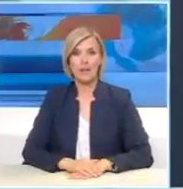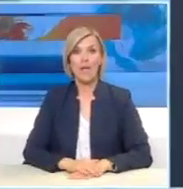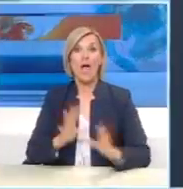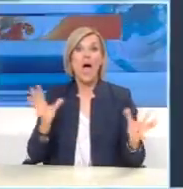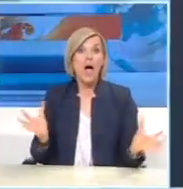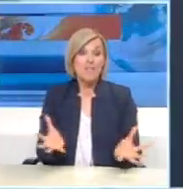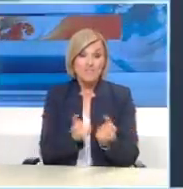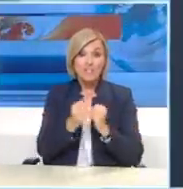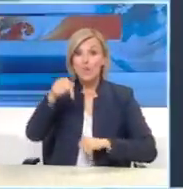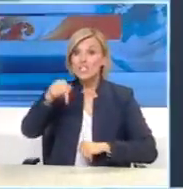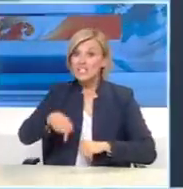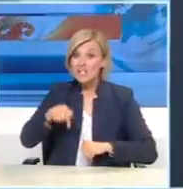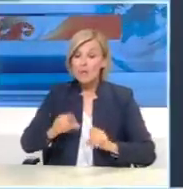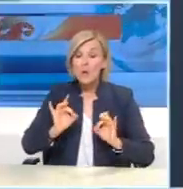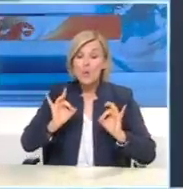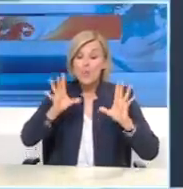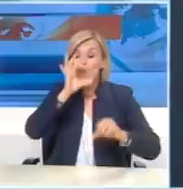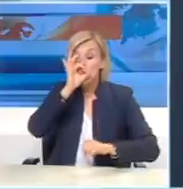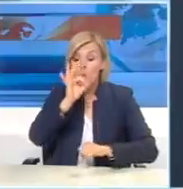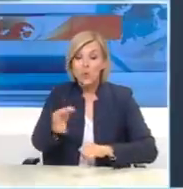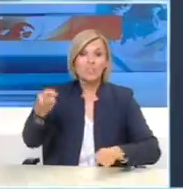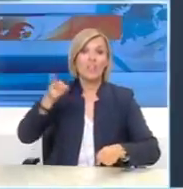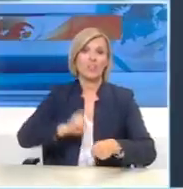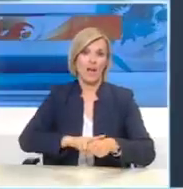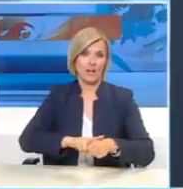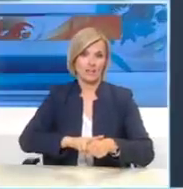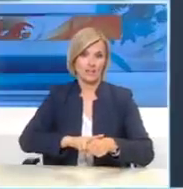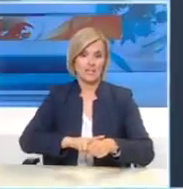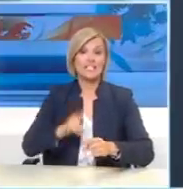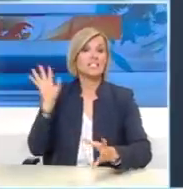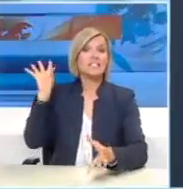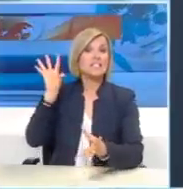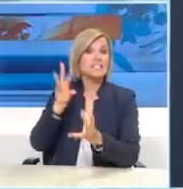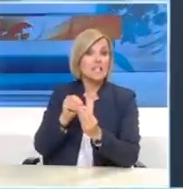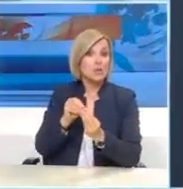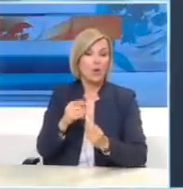καταγεγραμμένο θάνατο σήμερα στη χώρα και συνολικά οι θάνατοι είναι 130.